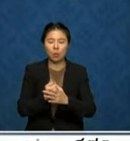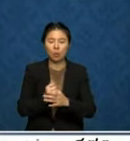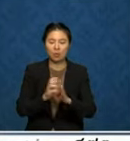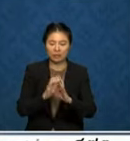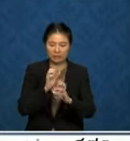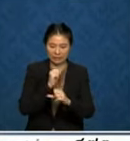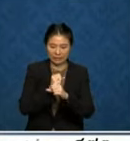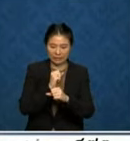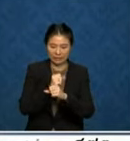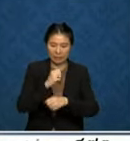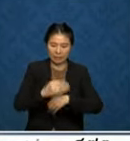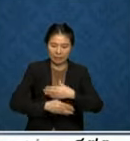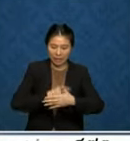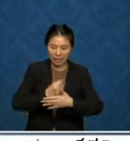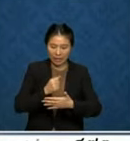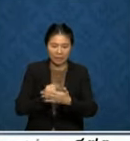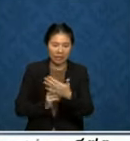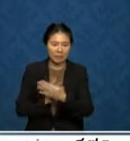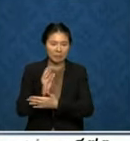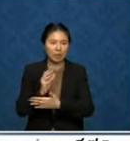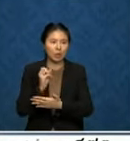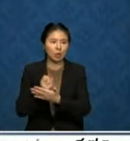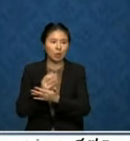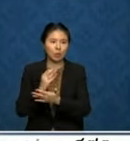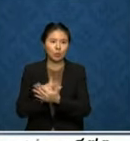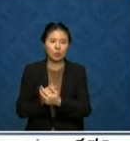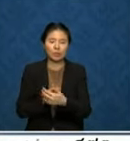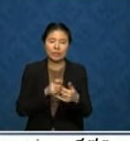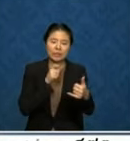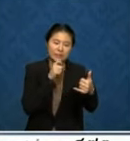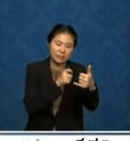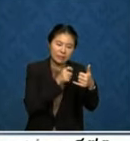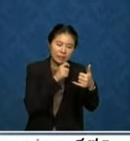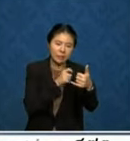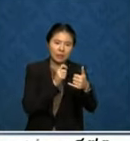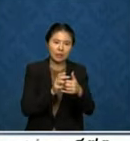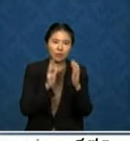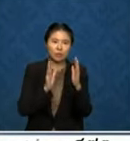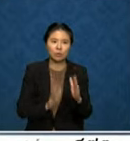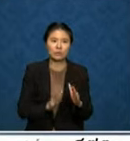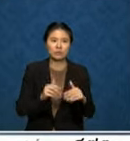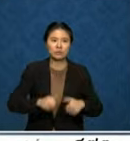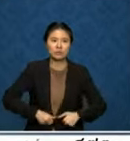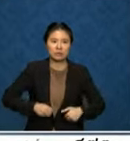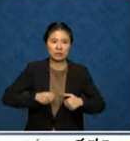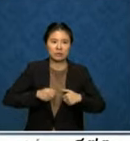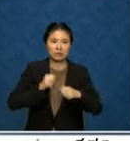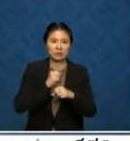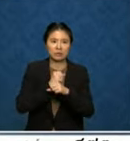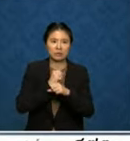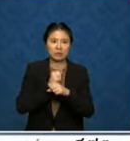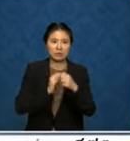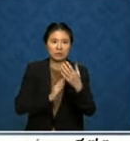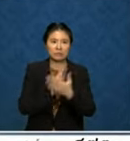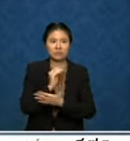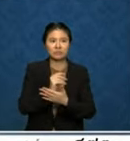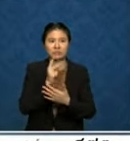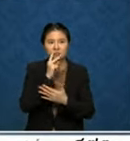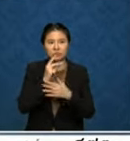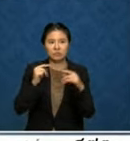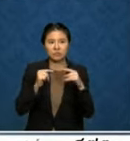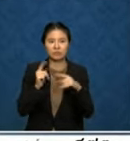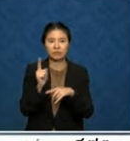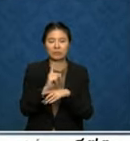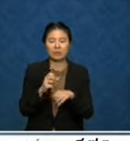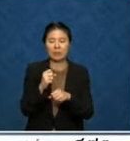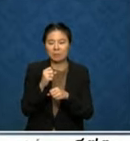รายการทอล์กโชว์ที่นั่งสัมภาษณ์ประวัติคนเส้นทางความสำเร็จนะคะแต่ถ้ามองให้ลึกลงไปค่ะเราจะเห็นความพยาย